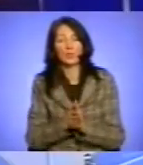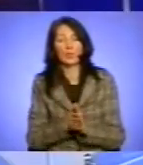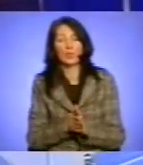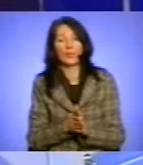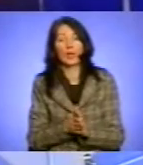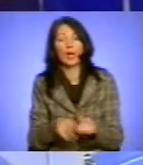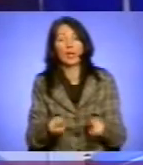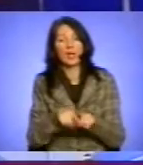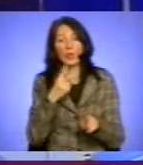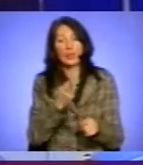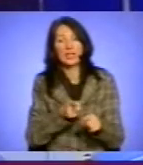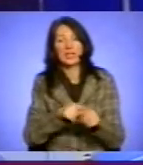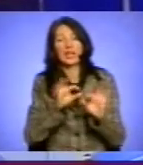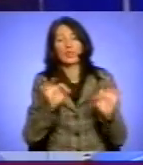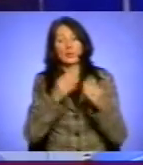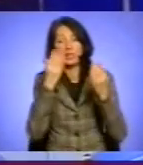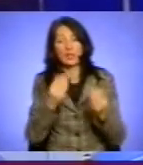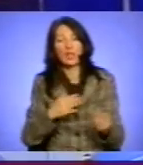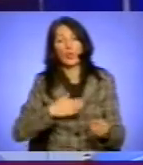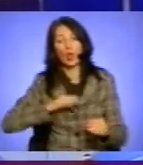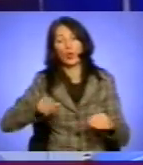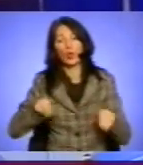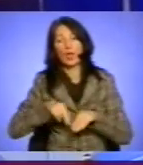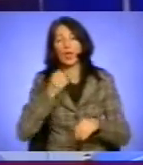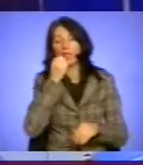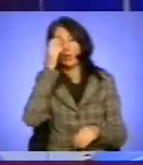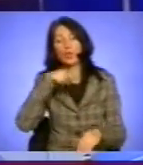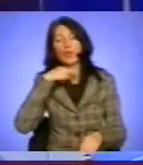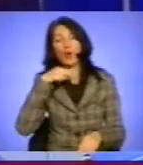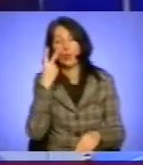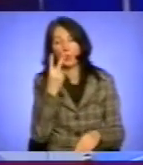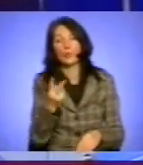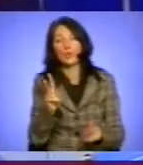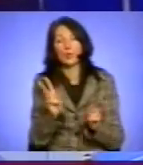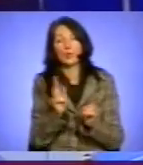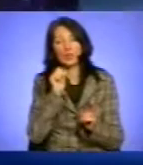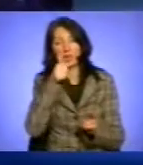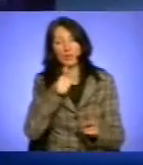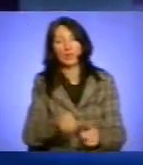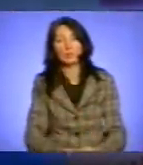Таким побачили цей інформаційний день мої колеги. Дякую за увагу і побачимось завтра.